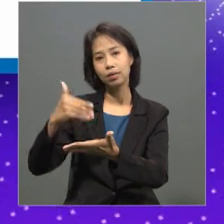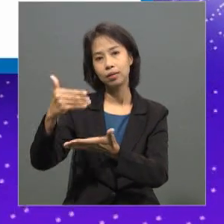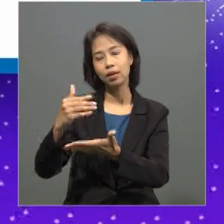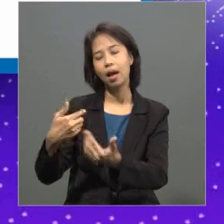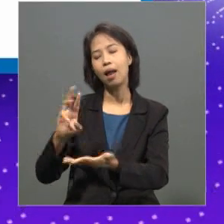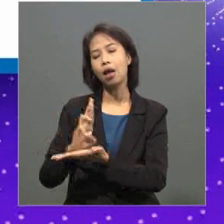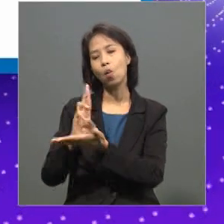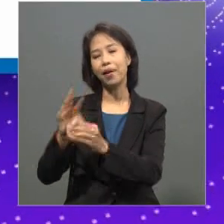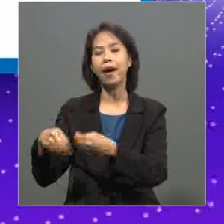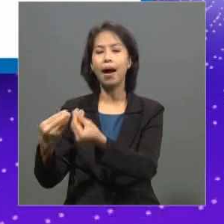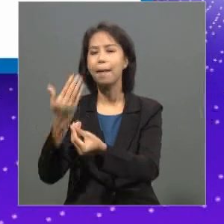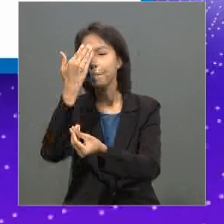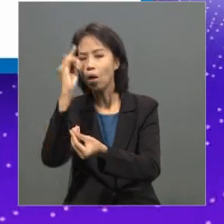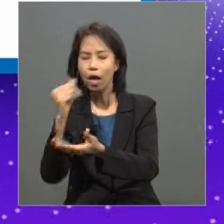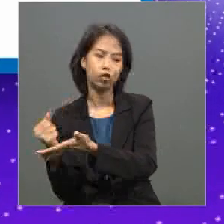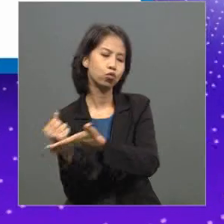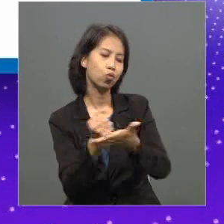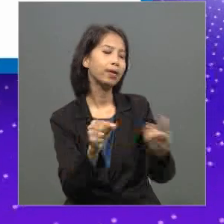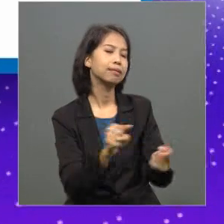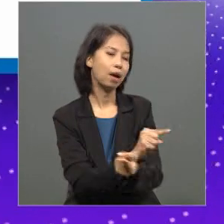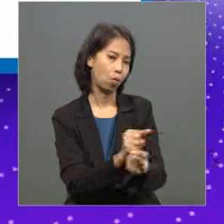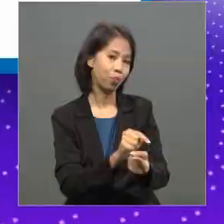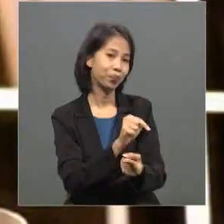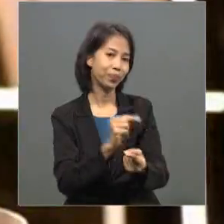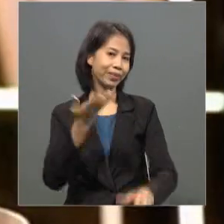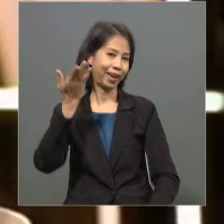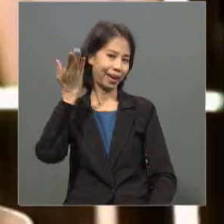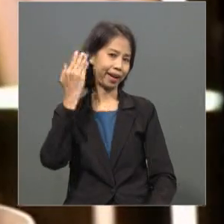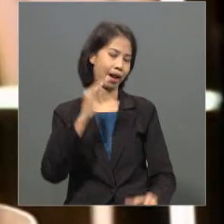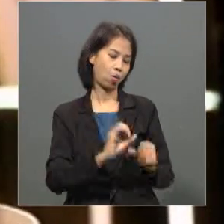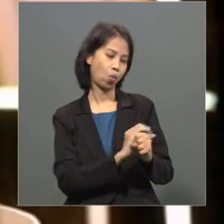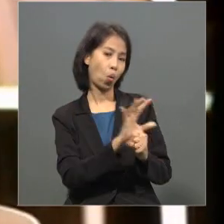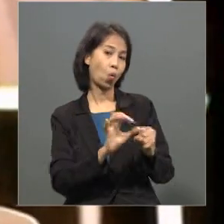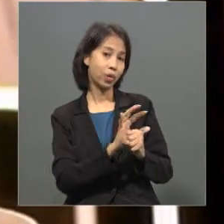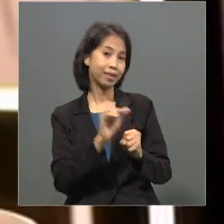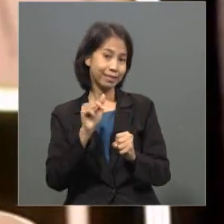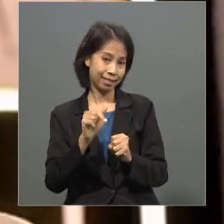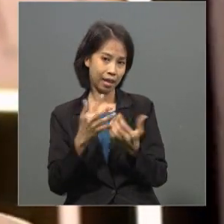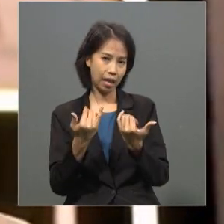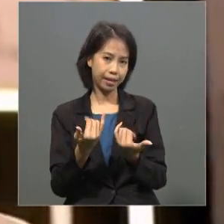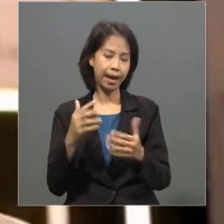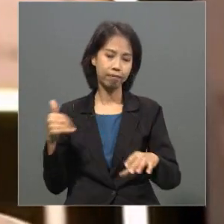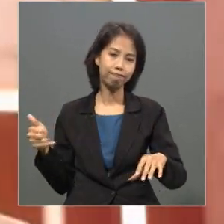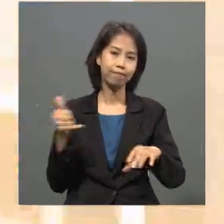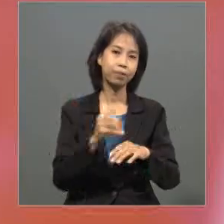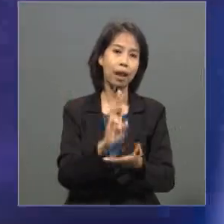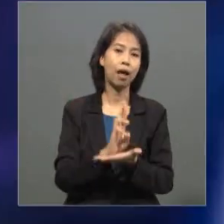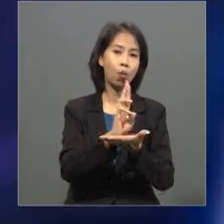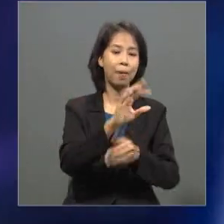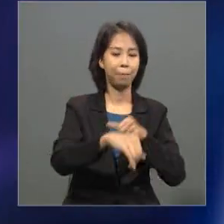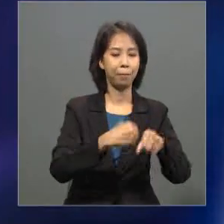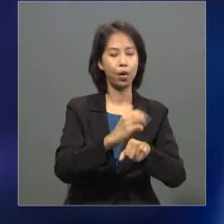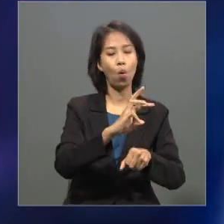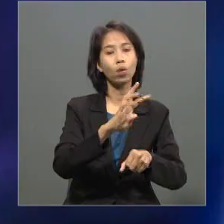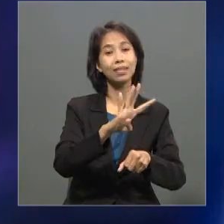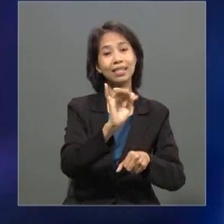ฐานะผู้ทำสาธารณประโยชน์แต่ว่าช่วงเวลาดังกล่าวนั้นเป็นช่วงของโควิดจึงได้มารับรางวัลกันในปี 2565ทั้งนี้หากพบ